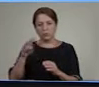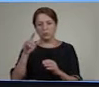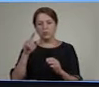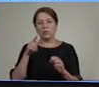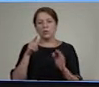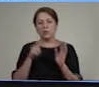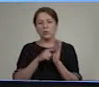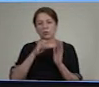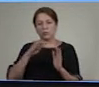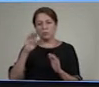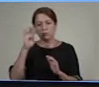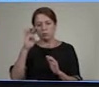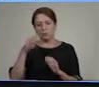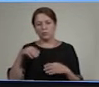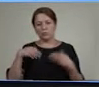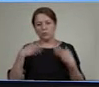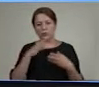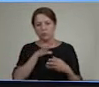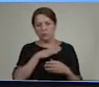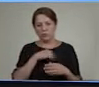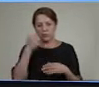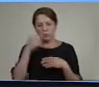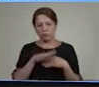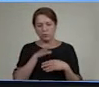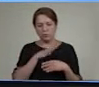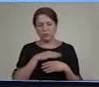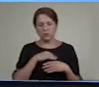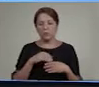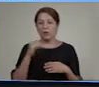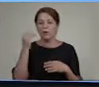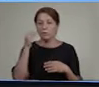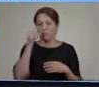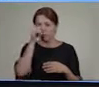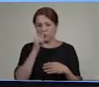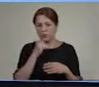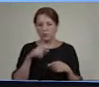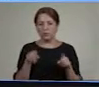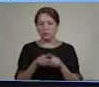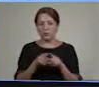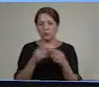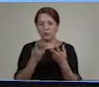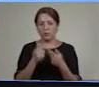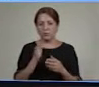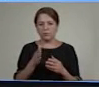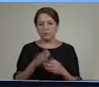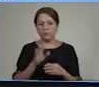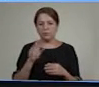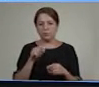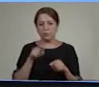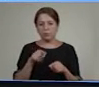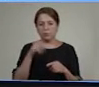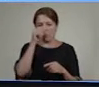6,007,400 so'm foyda ko'rilgani ma'lum bo'ldi. Endi fevral oyini ham xuddi shunday hisoblaymiz. Va bu